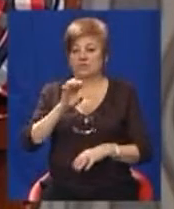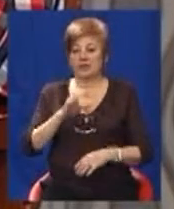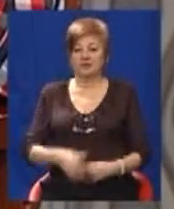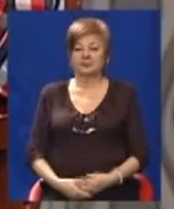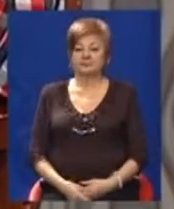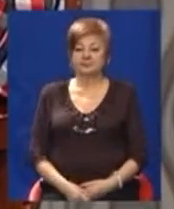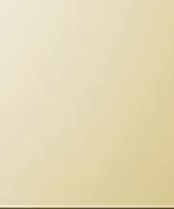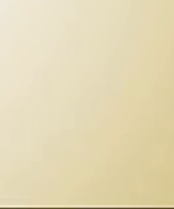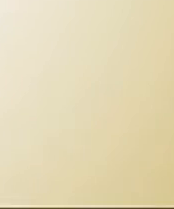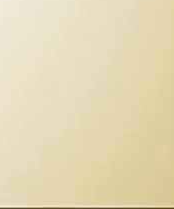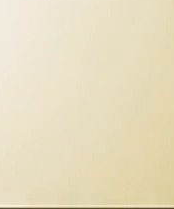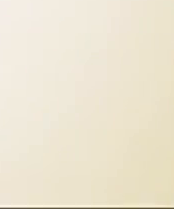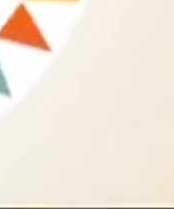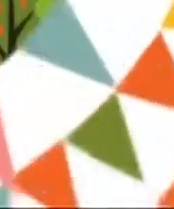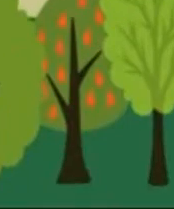сюжету.